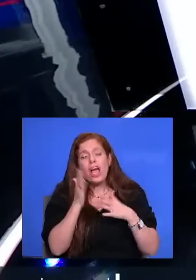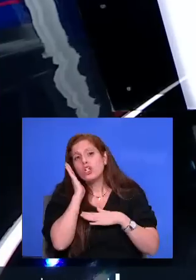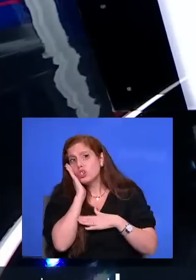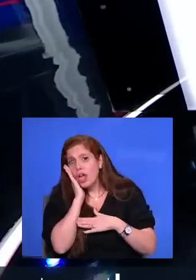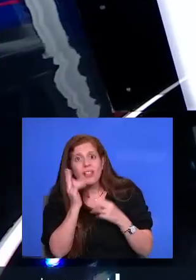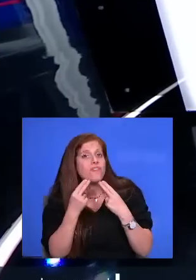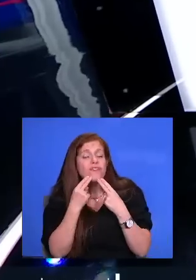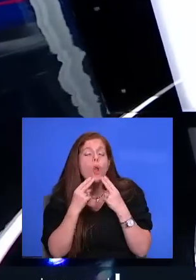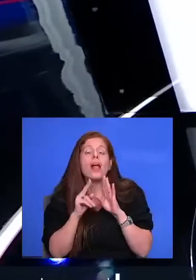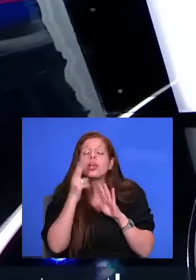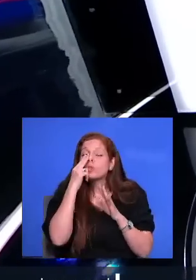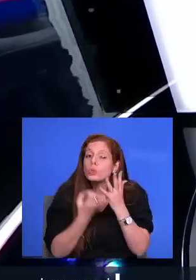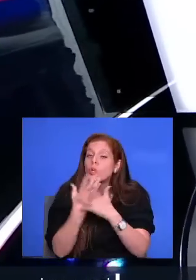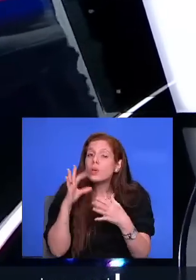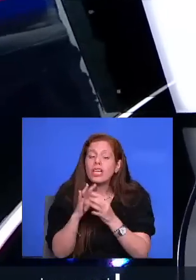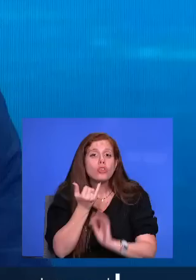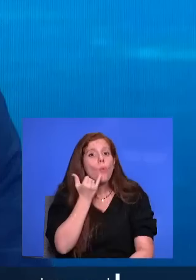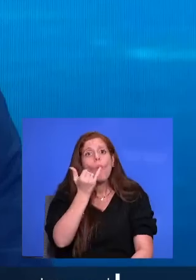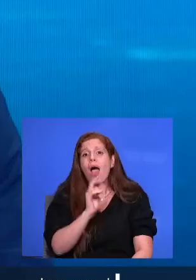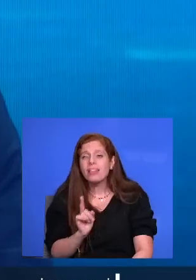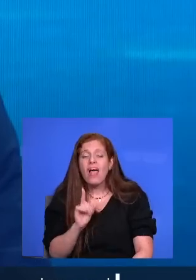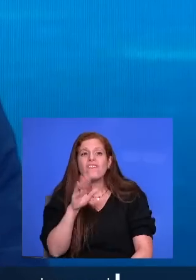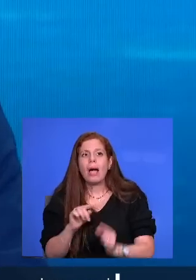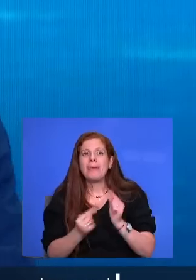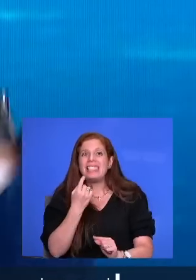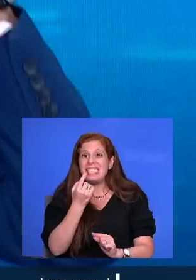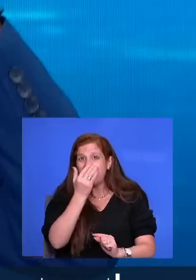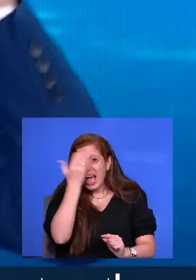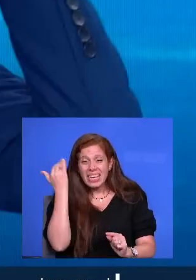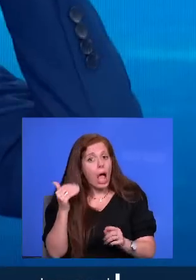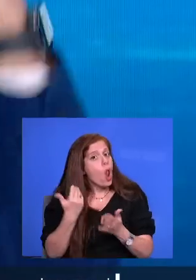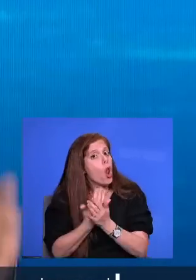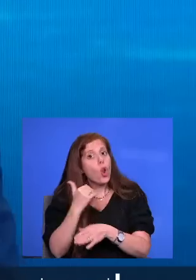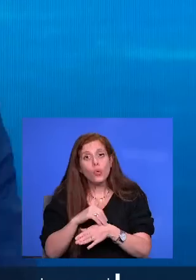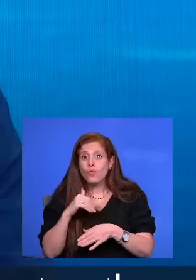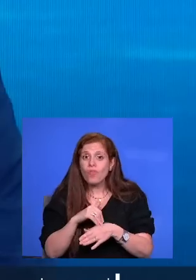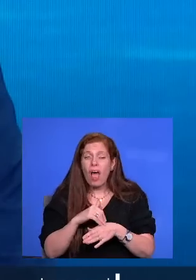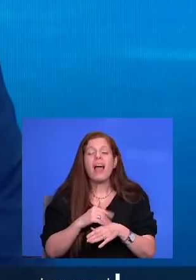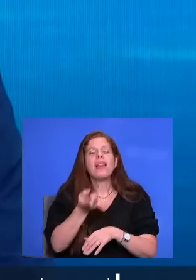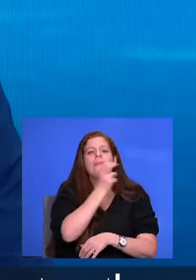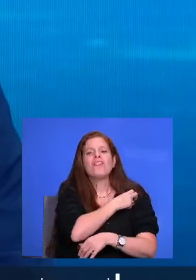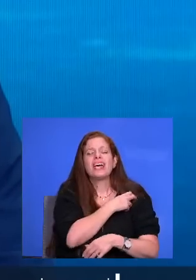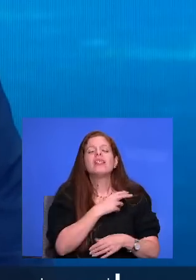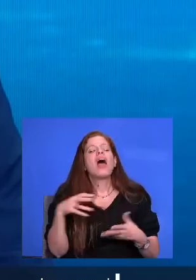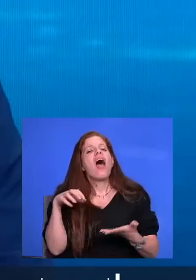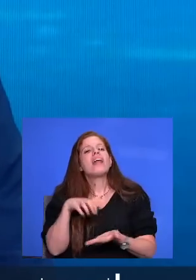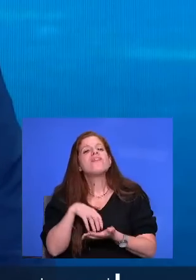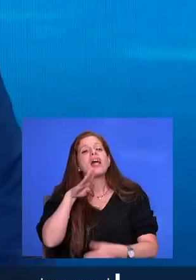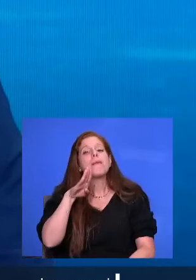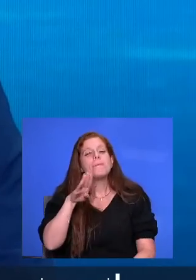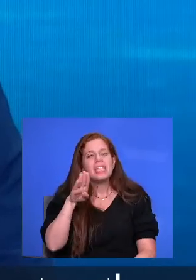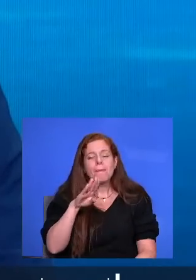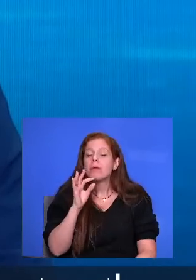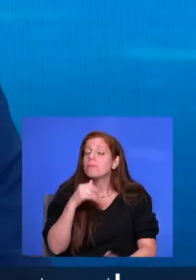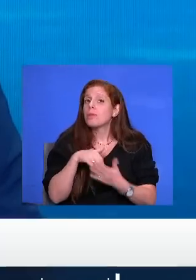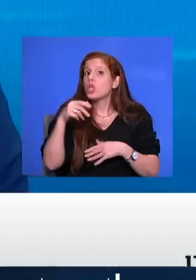כשניסו ליצור איתו קשר, וגם התקרית החריגה הזו לא דווחה למפקד חטיבת בנימין במשך יומיים. בכיר בצהל